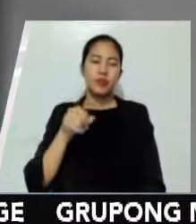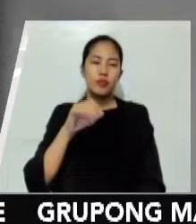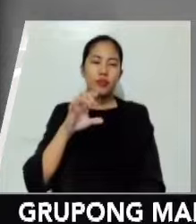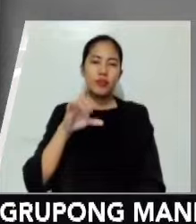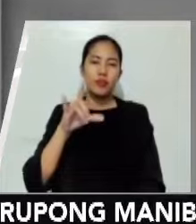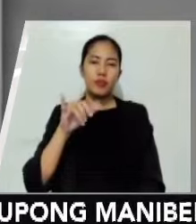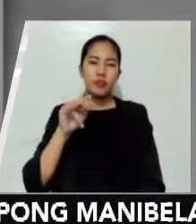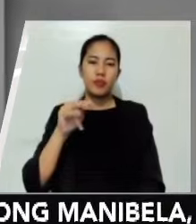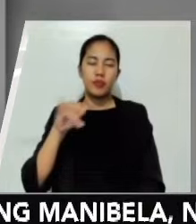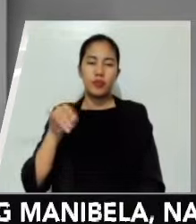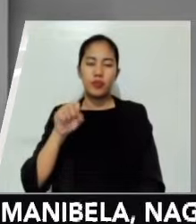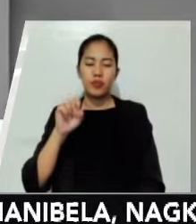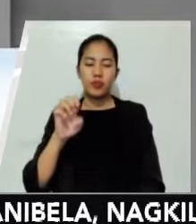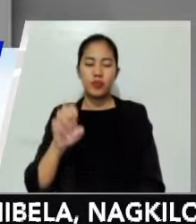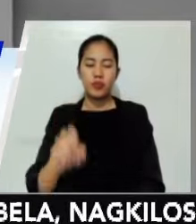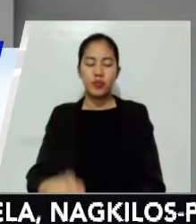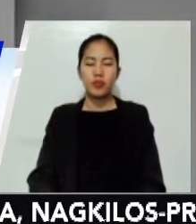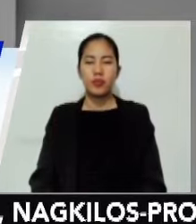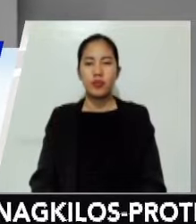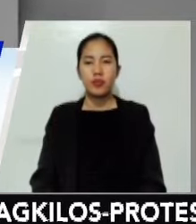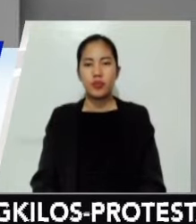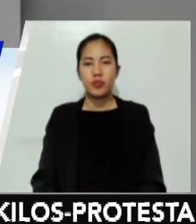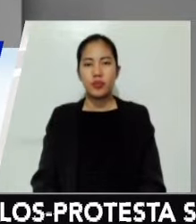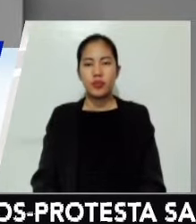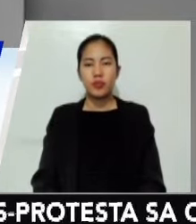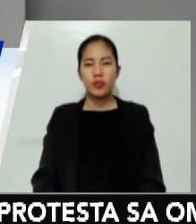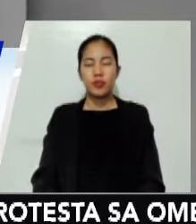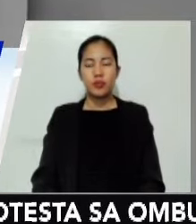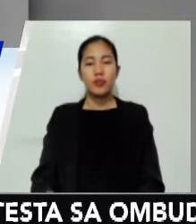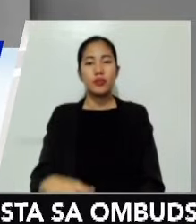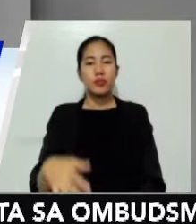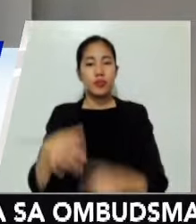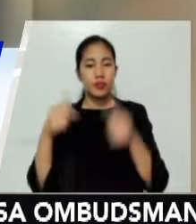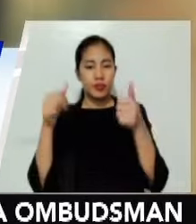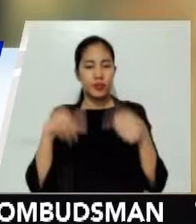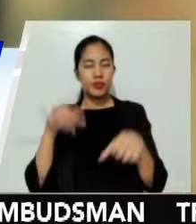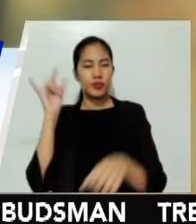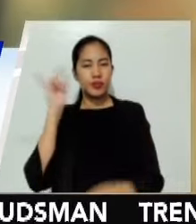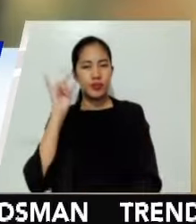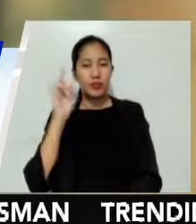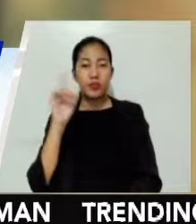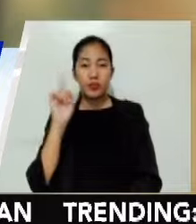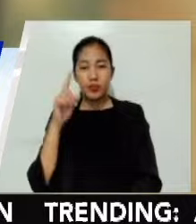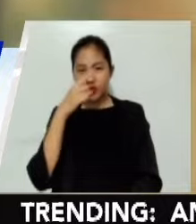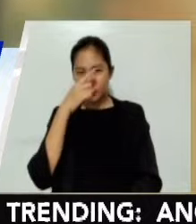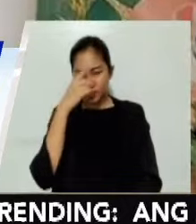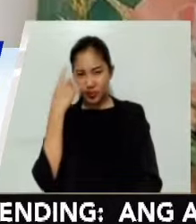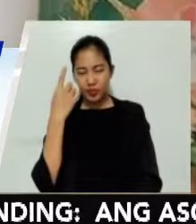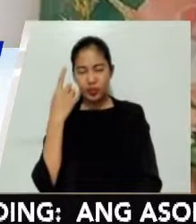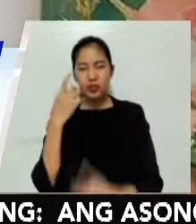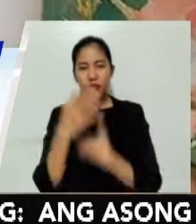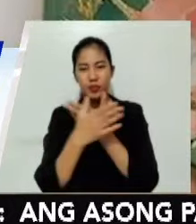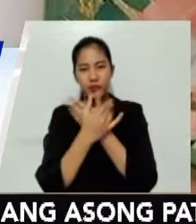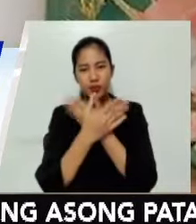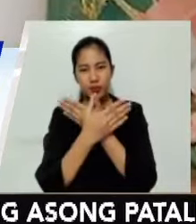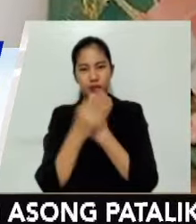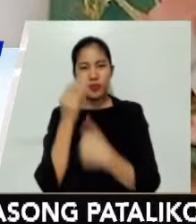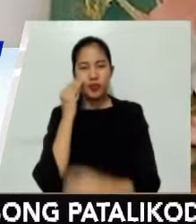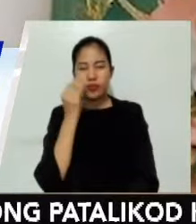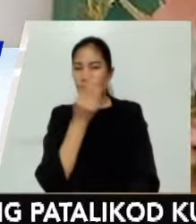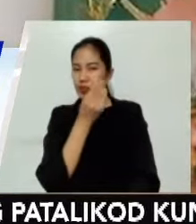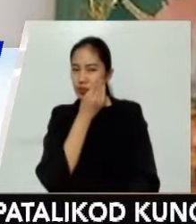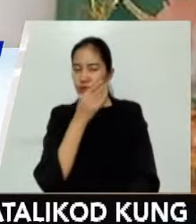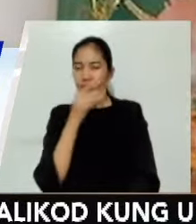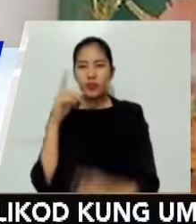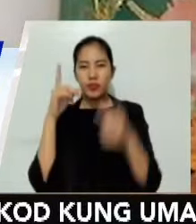Sa kanyang Instagram post, ishinare ni Andy ang ilang litrato ng itim na paru-paro, flowers at photos ng kanyang nanay.